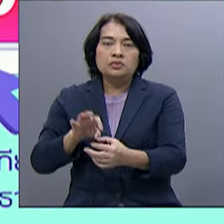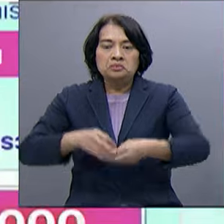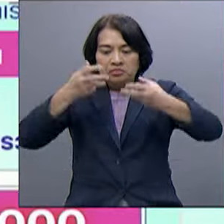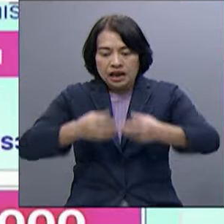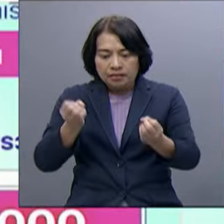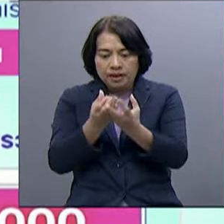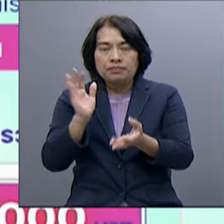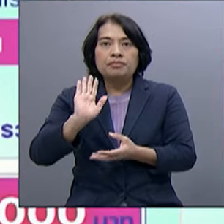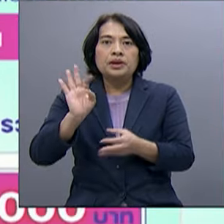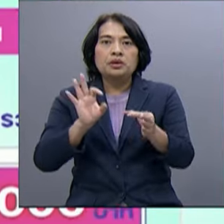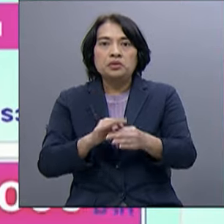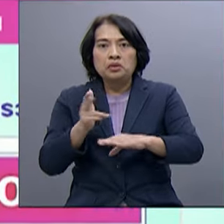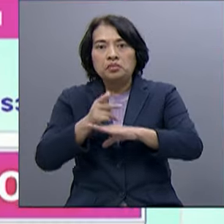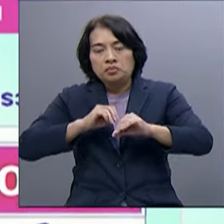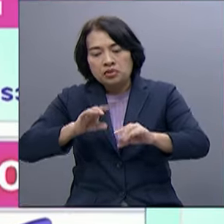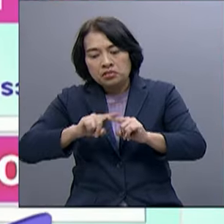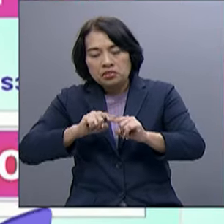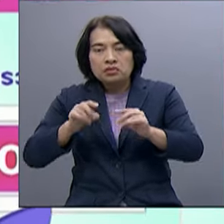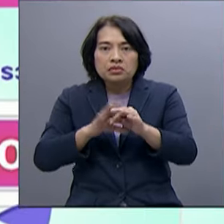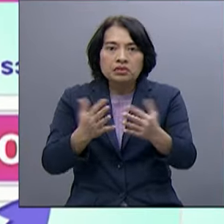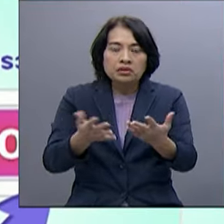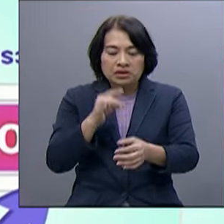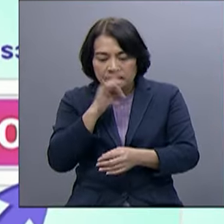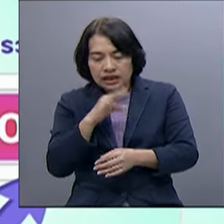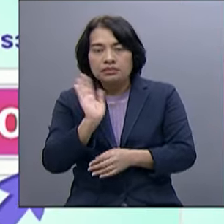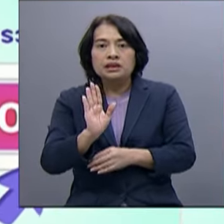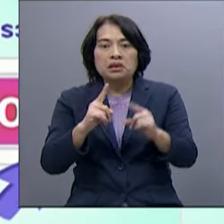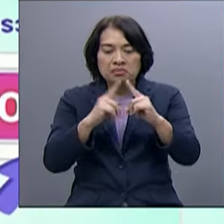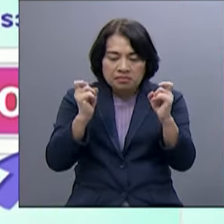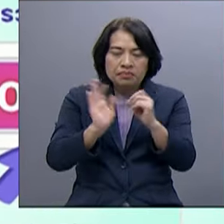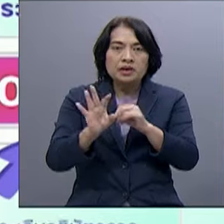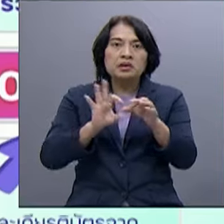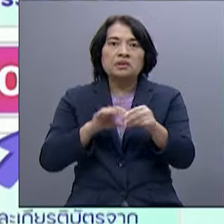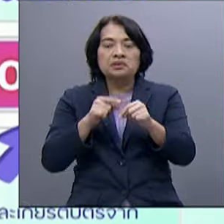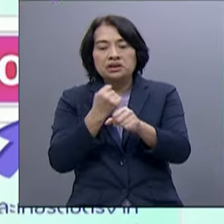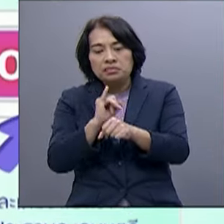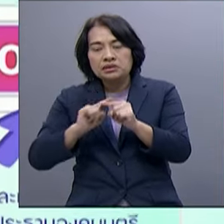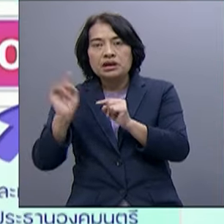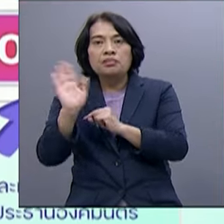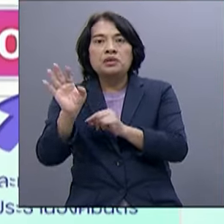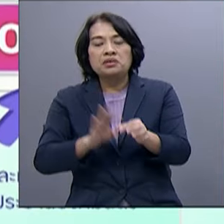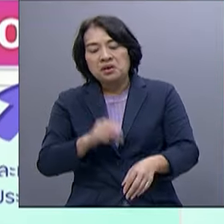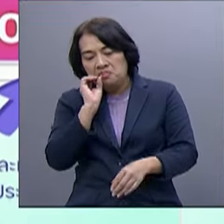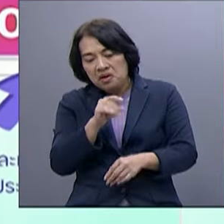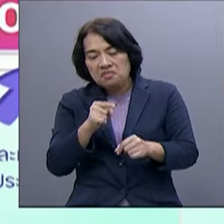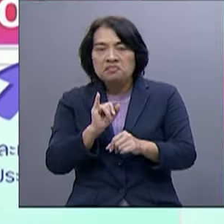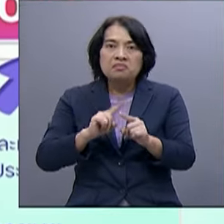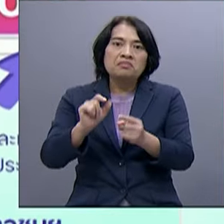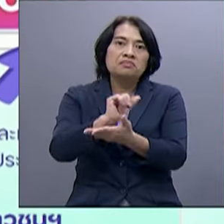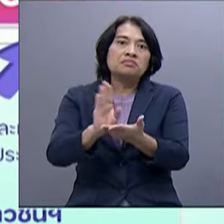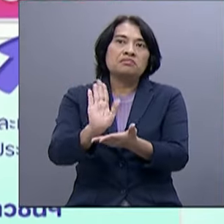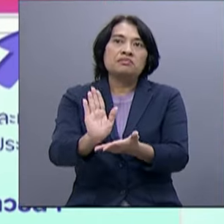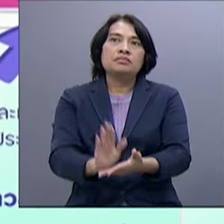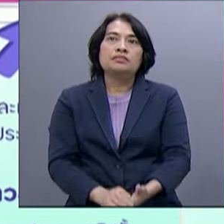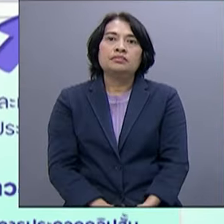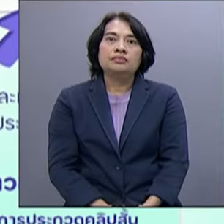สื่อในทางการเลือกปฏิบัติหรือสร้างความจงเกลียดจงชังลามกอนาจารสอดเสียดหรือหมิ่นบุคคลองค์กรและสถาบันต่างๆด้วยนะครับ